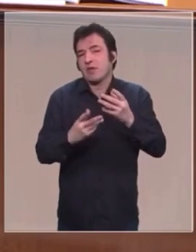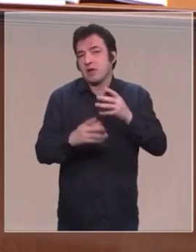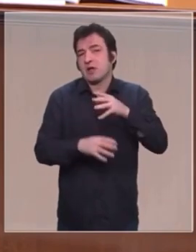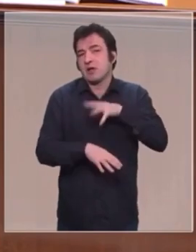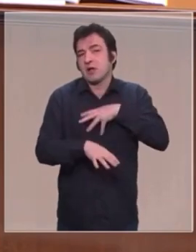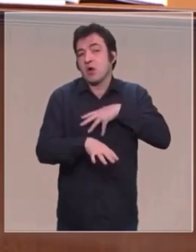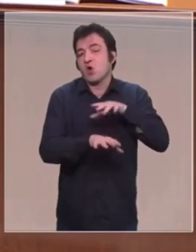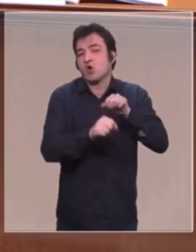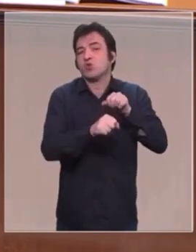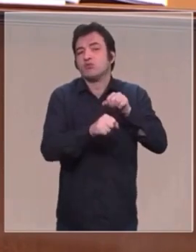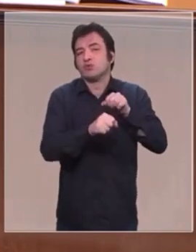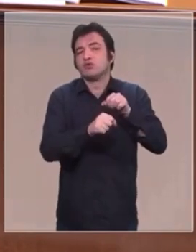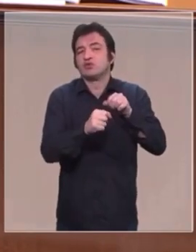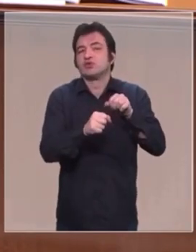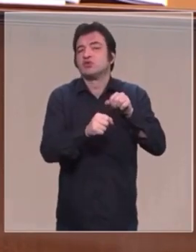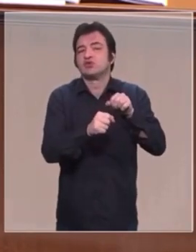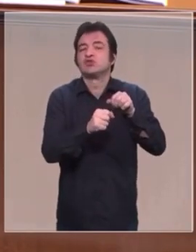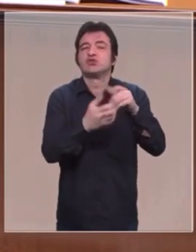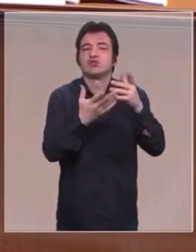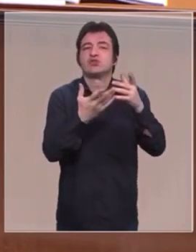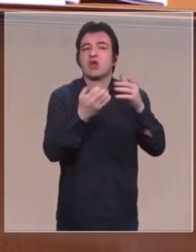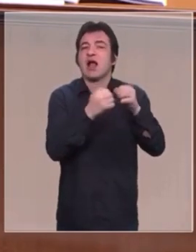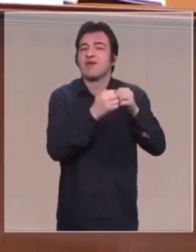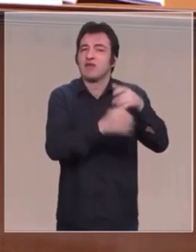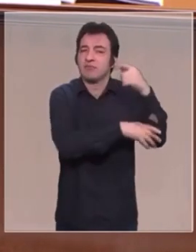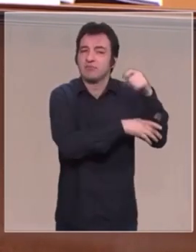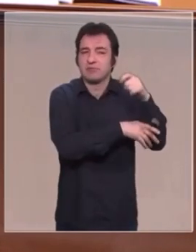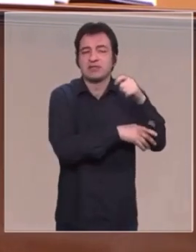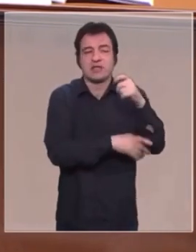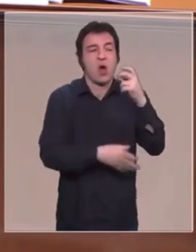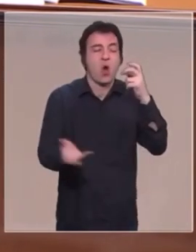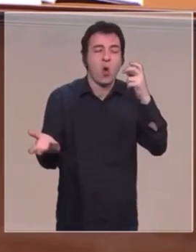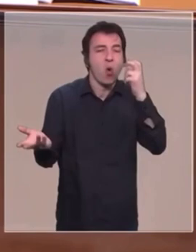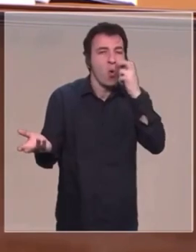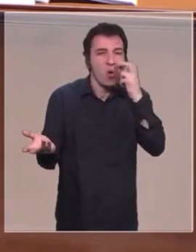François Hollande. Merci. Vous, monsieur le député, vous étiez là. Vous êtes le